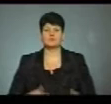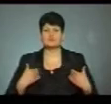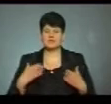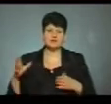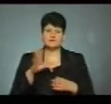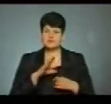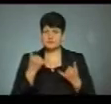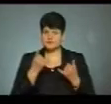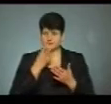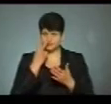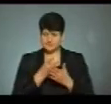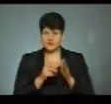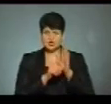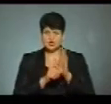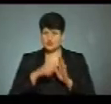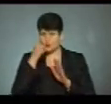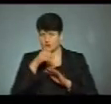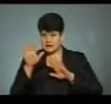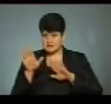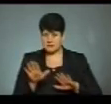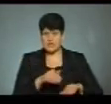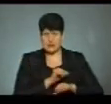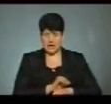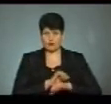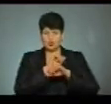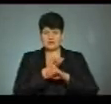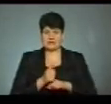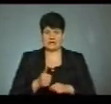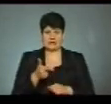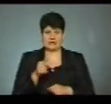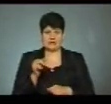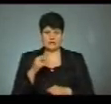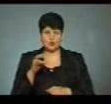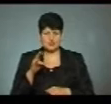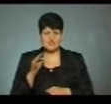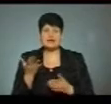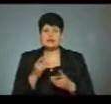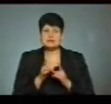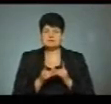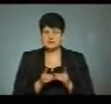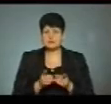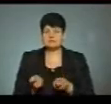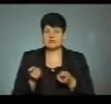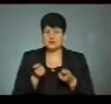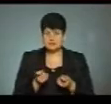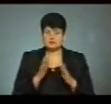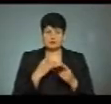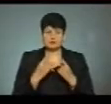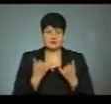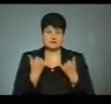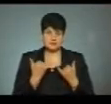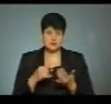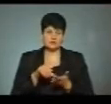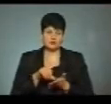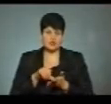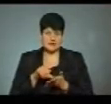вітання всім, хто зараз з нами. 6 років минає Революції Гідності. Які зміни вона принесла, говоритимемо сьогодні. Поряд зі мною гості студії,